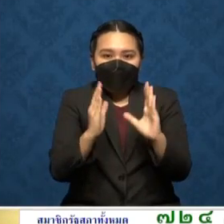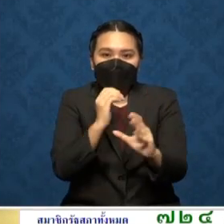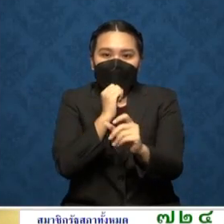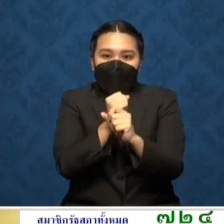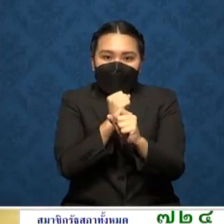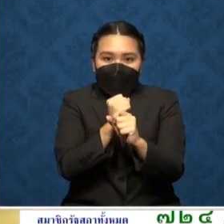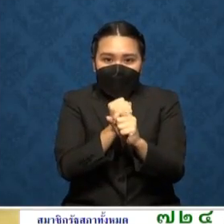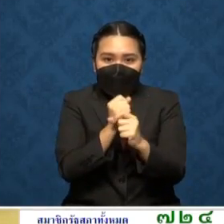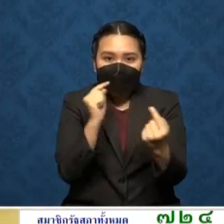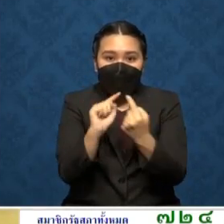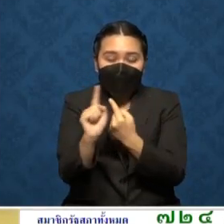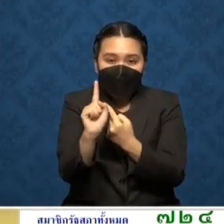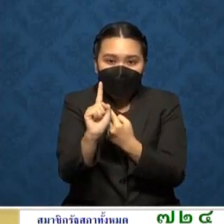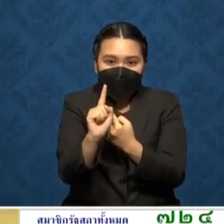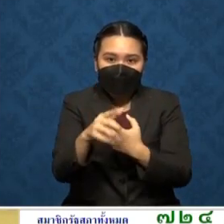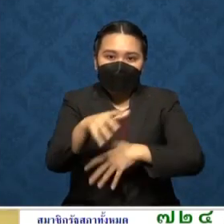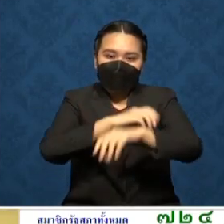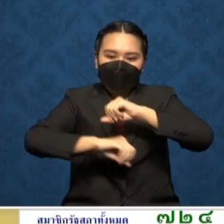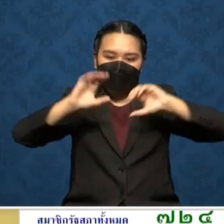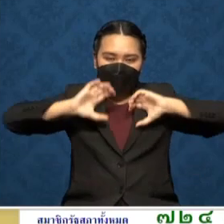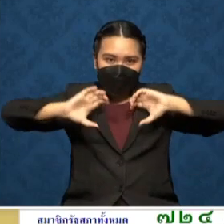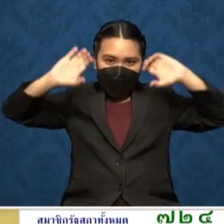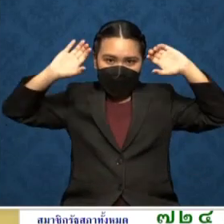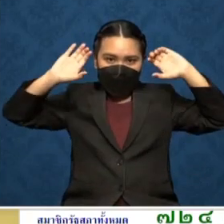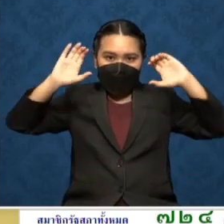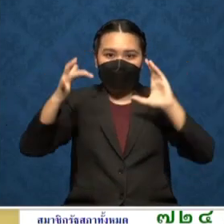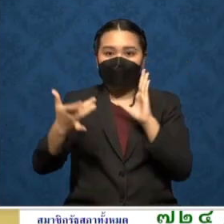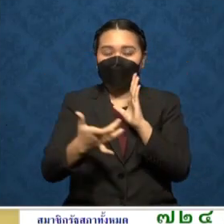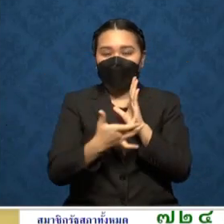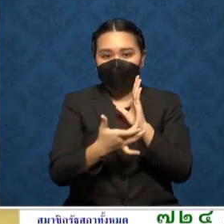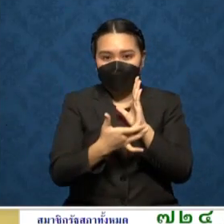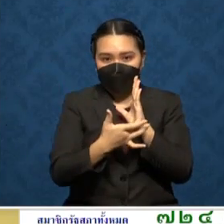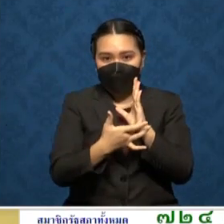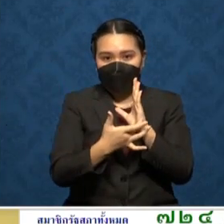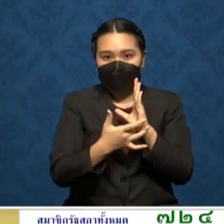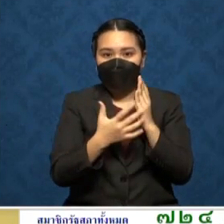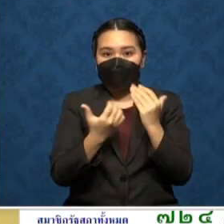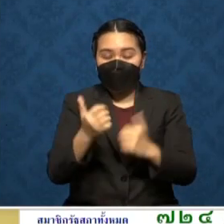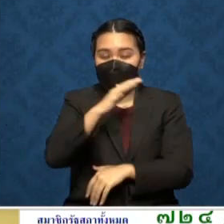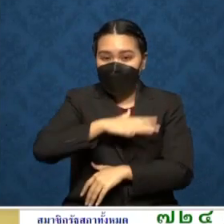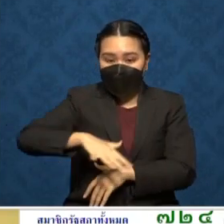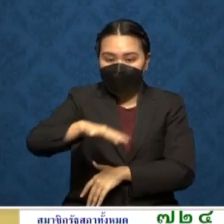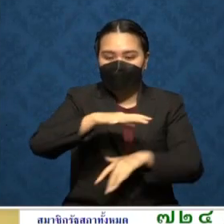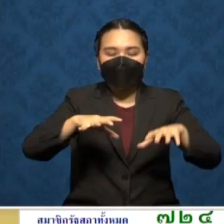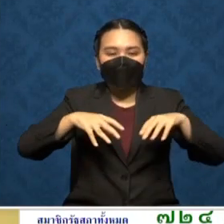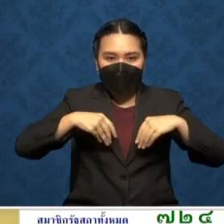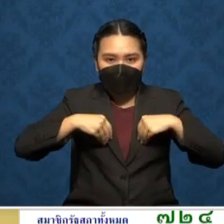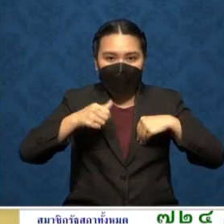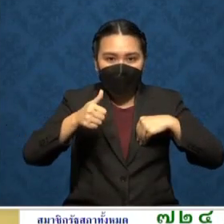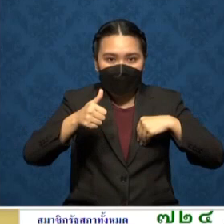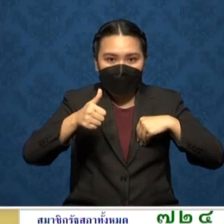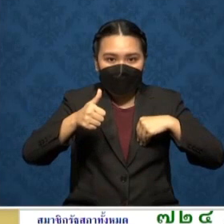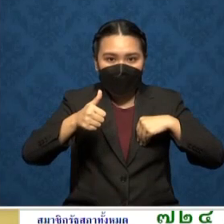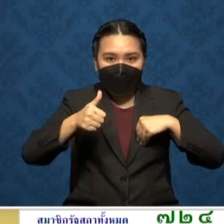ช้การปฏิบัติราชการทางอิเล็กทรอนิกส์นั้นเป็นที่พึงยอมรับกันได้และสถาน